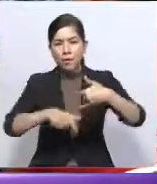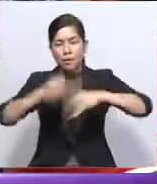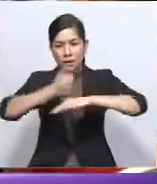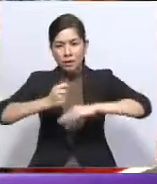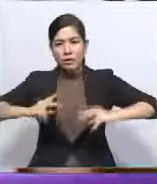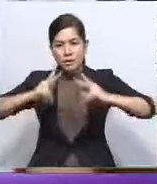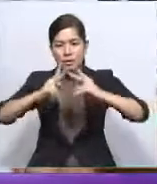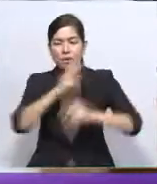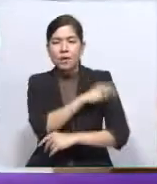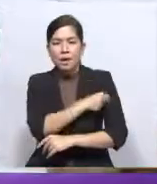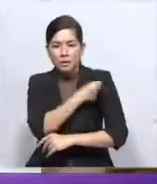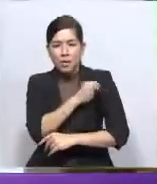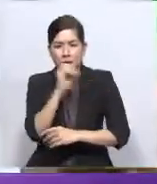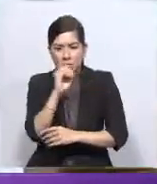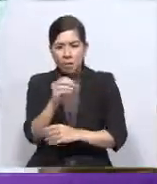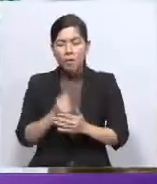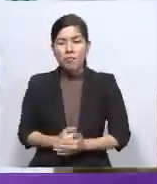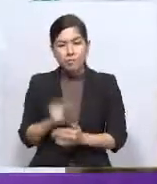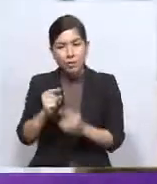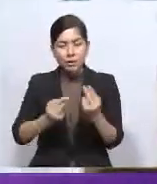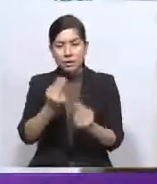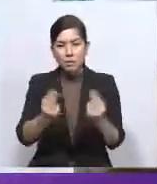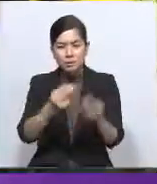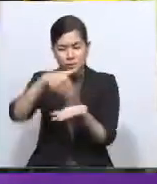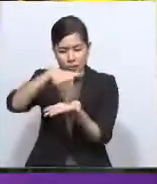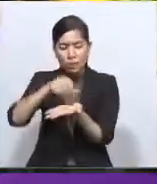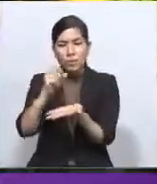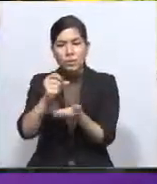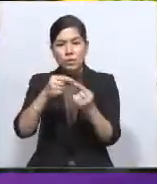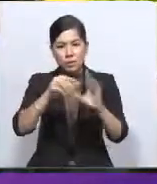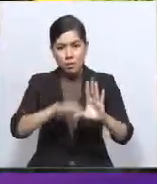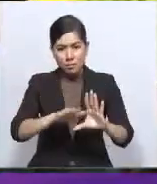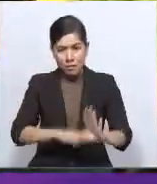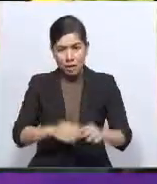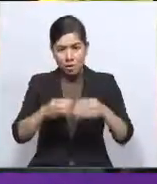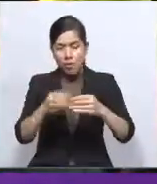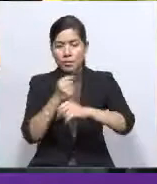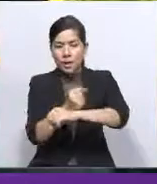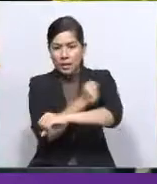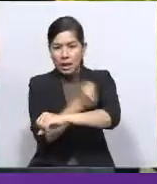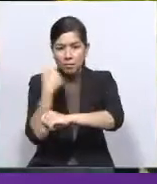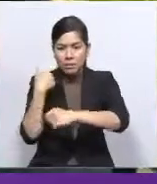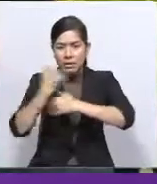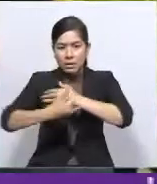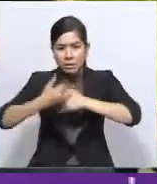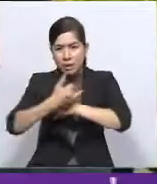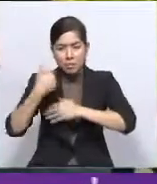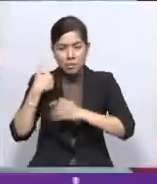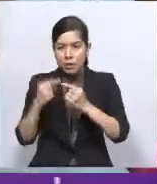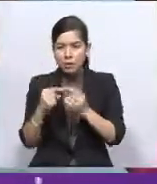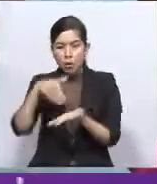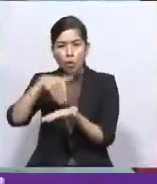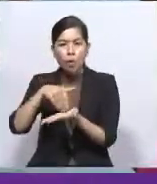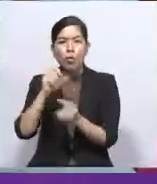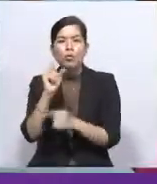าการกระทรวงสาธารณสุขยังได้ลงตรวจเยี่ยมศูนย์จดทะเบียนแรงงานต่างด้าวแบบเบ็ดเสร็จครบวงจรหรือวันสต็อปเซอร์วิสนะครับที่โรง